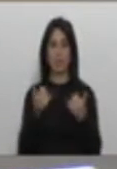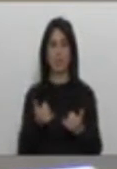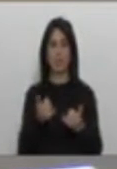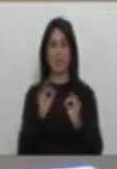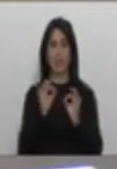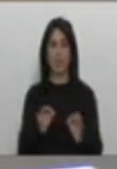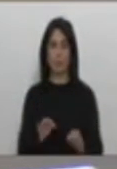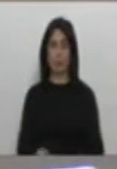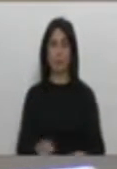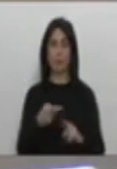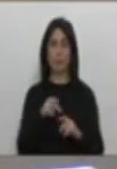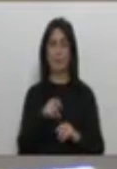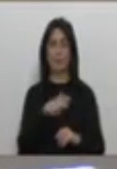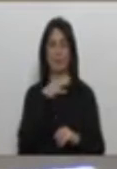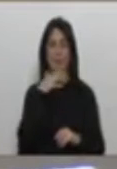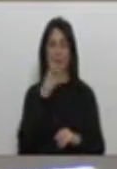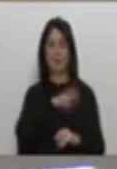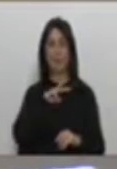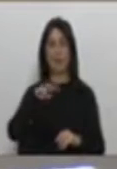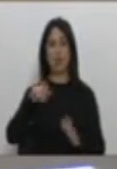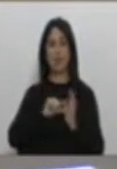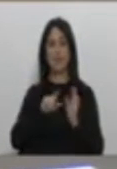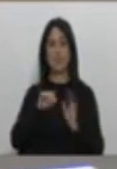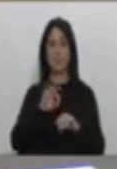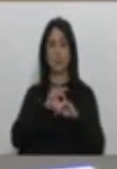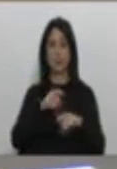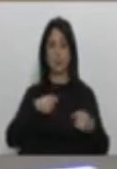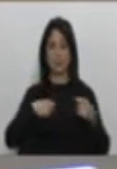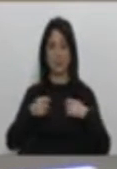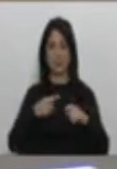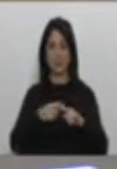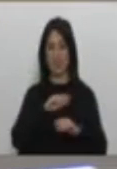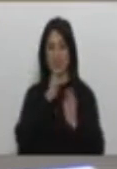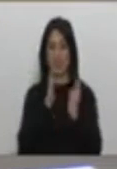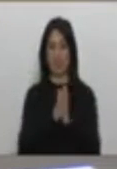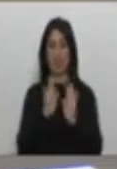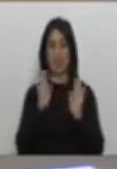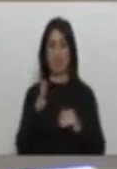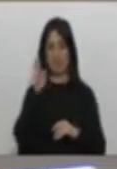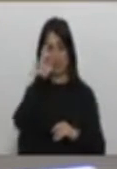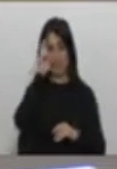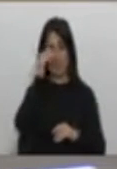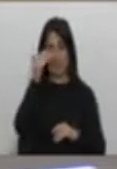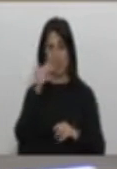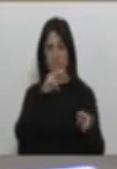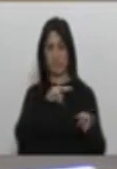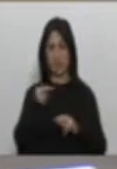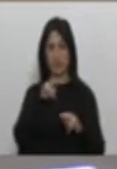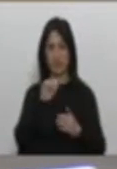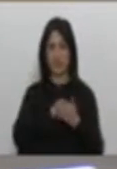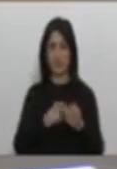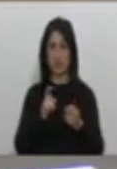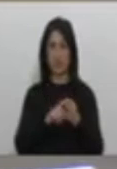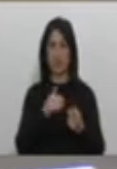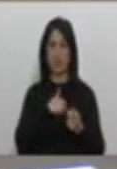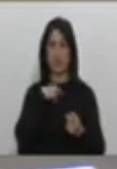ადეკვატური. ამისთვის მრავალმილიონიანი ინვესტირება უწევს ბიზნეს და ეს ყველაფერი ხდება სახელმწიფოს მონიტორინგის საფუძველზე. Და მინდა